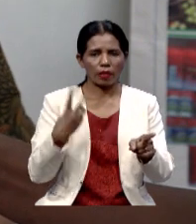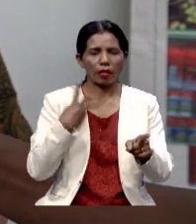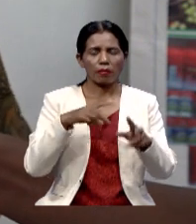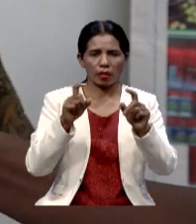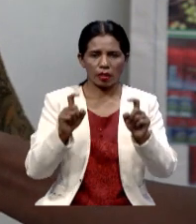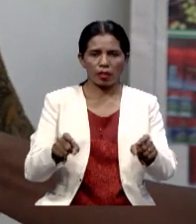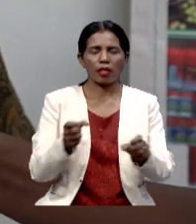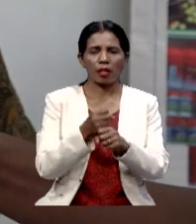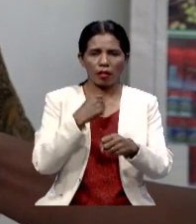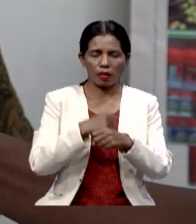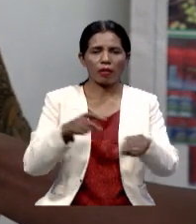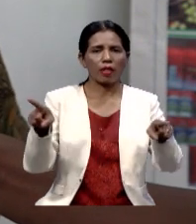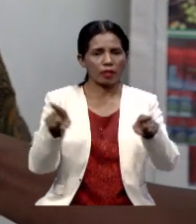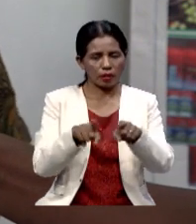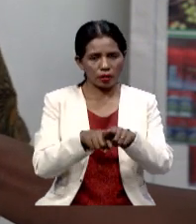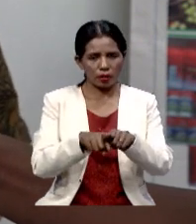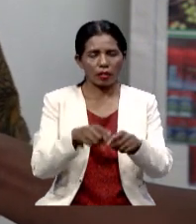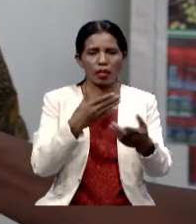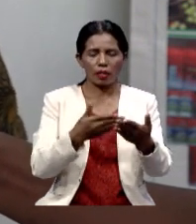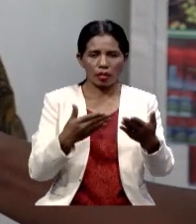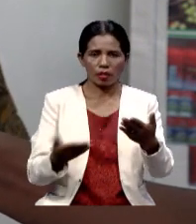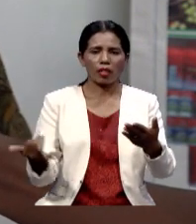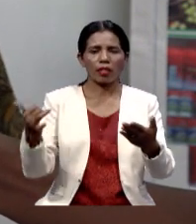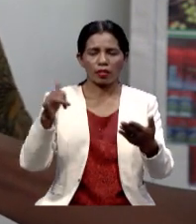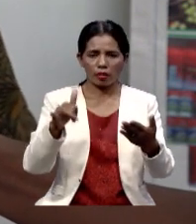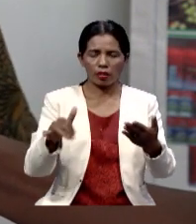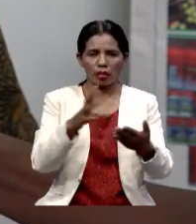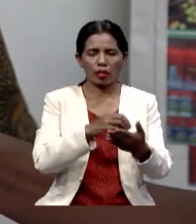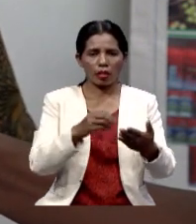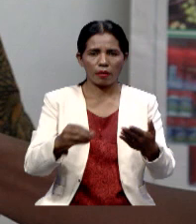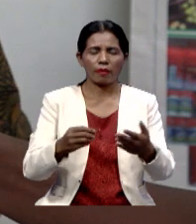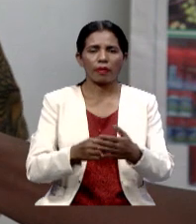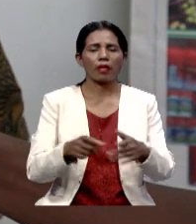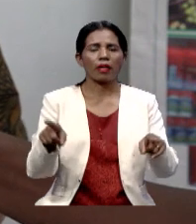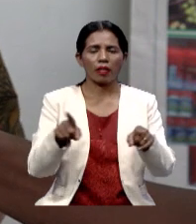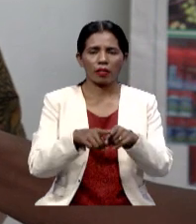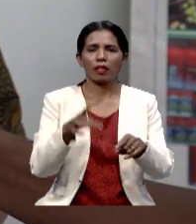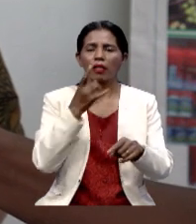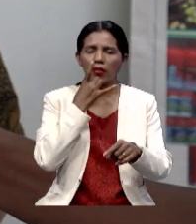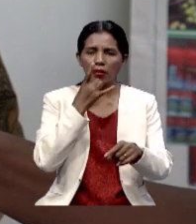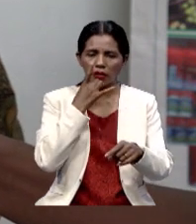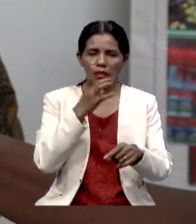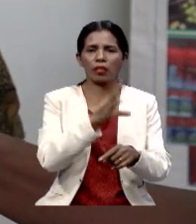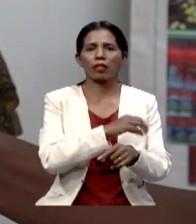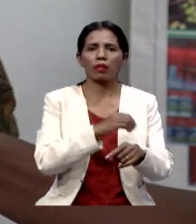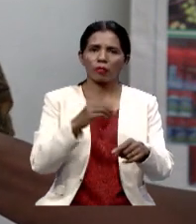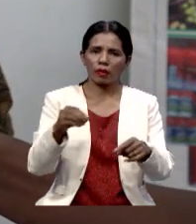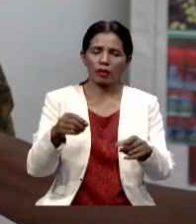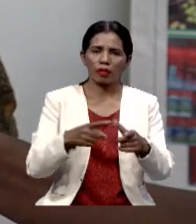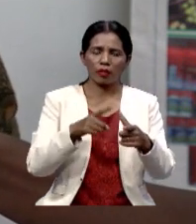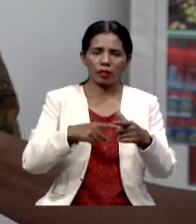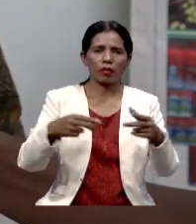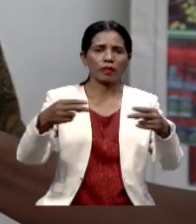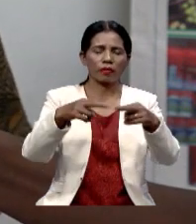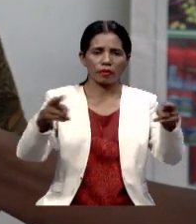dilakukan penyesuaian terhadap beberapa sarana-prasarana laboratorium ya, itu terkait listriknya, kemudian apa